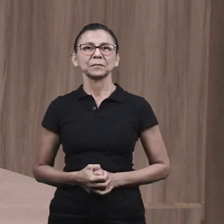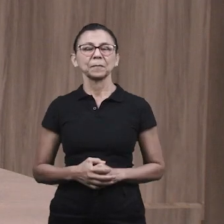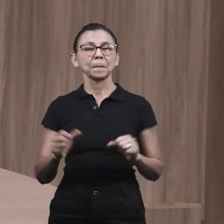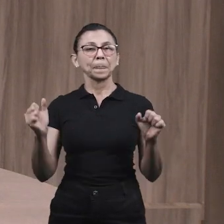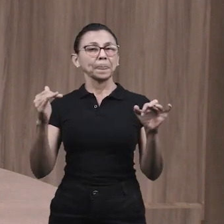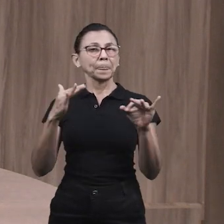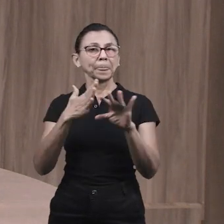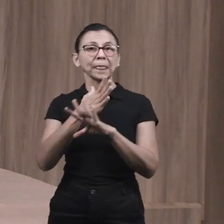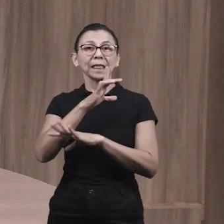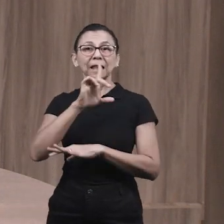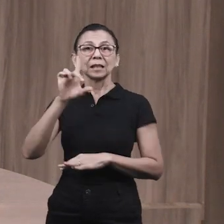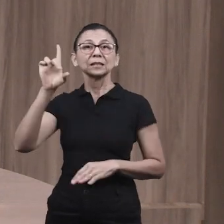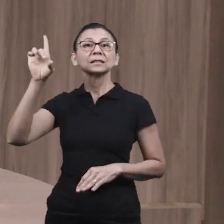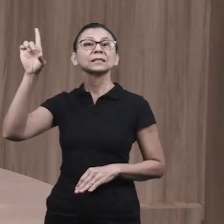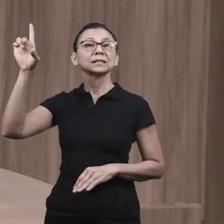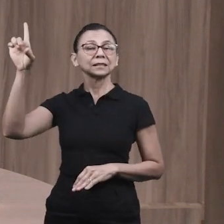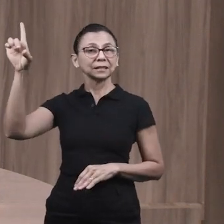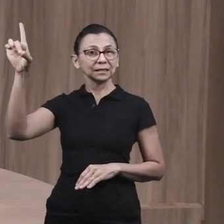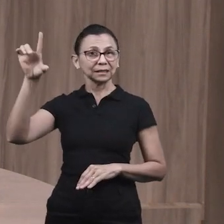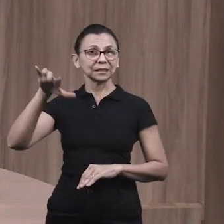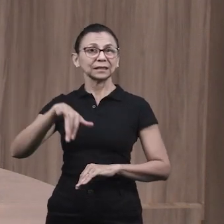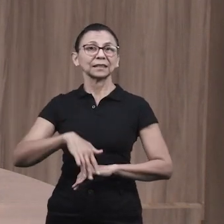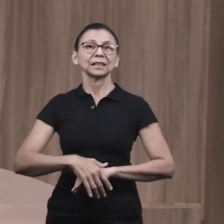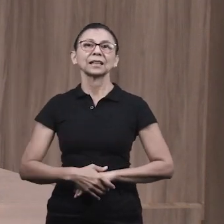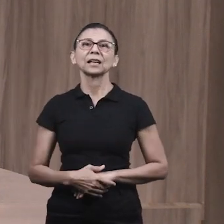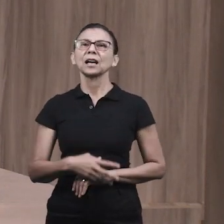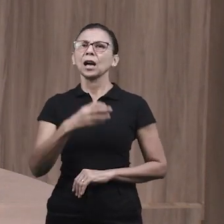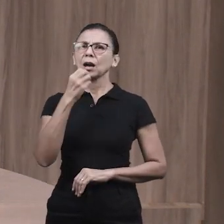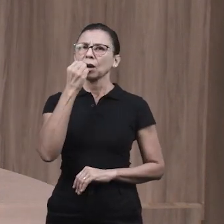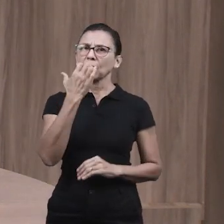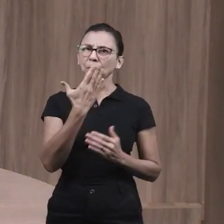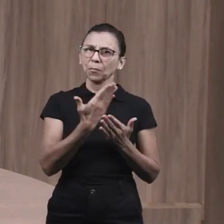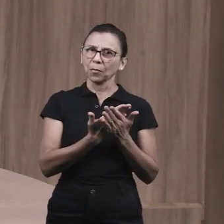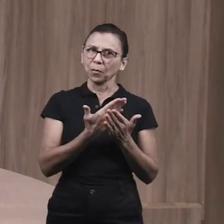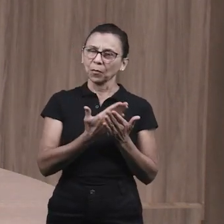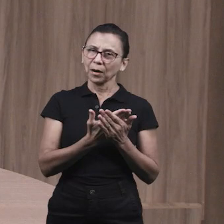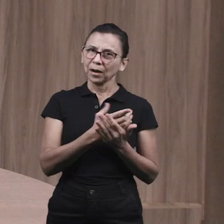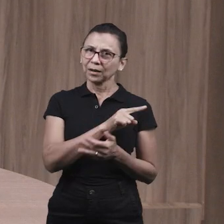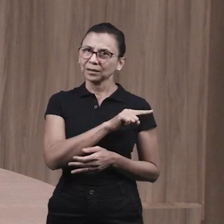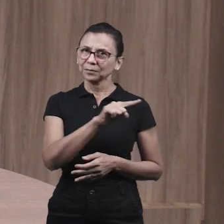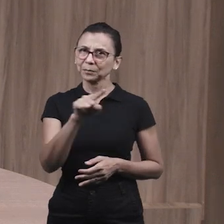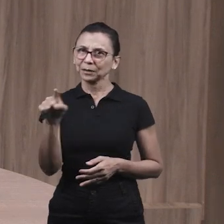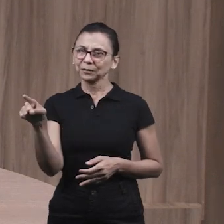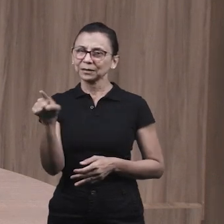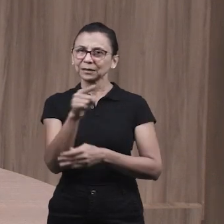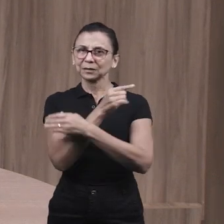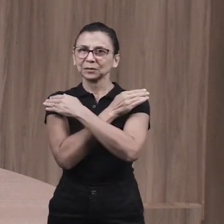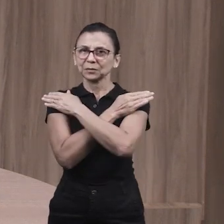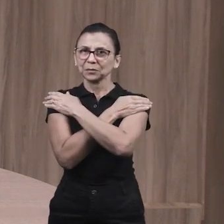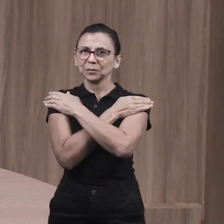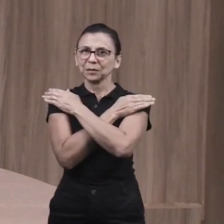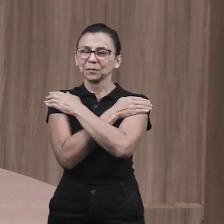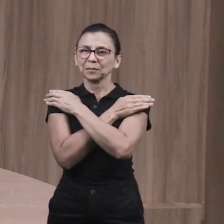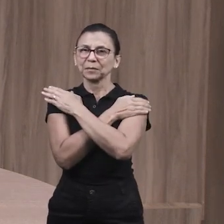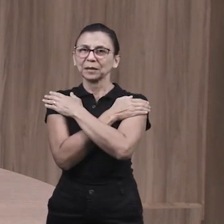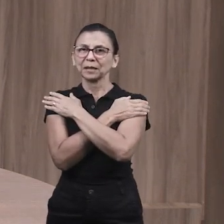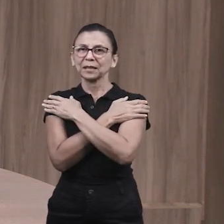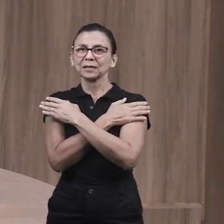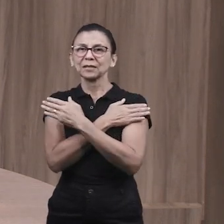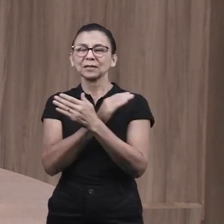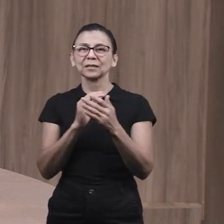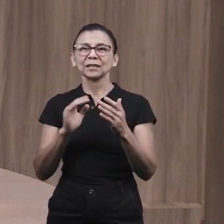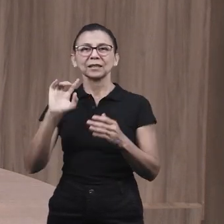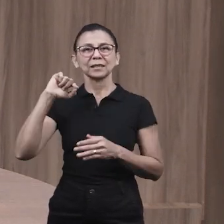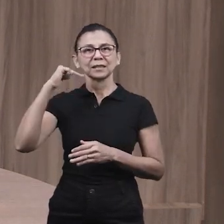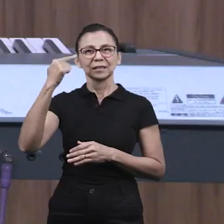Gloire à Dieu. Maintenant, une bonne étude à vous tous. Je vous salue